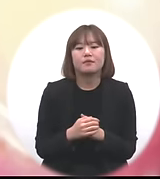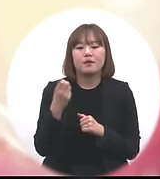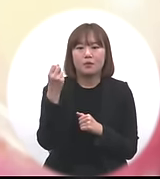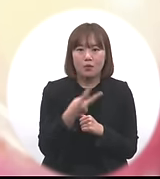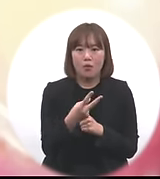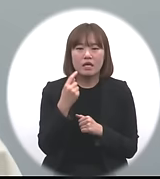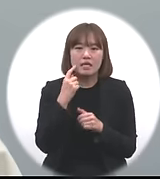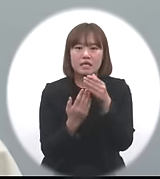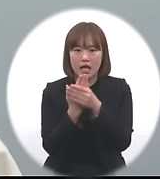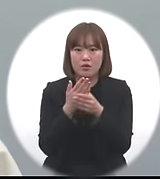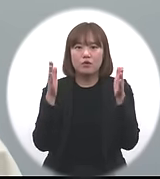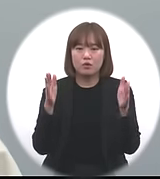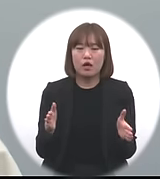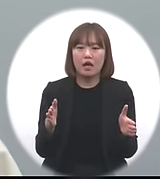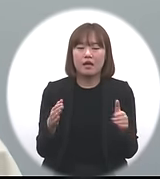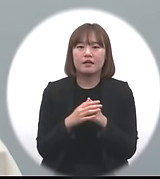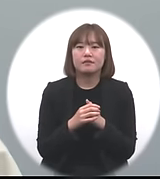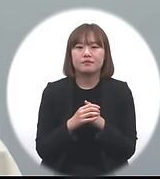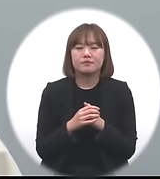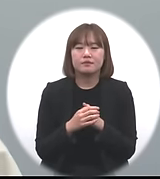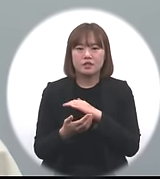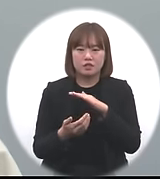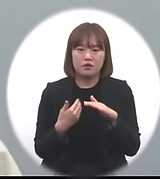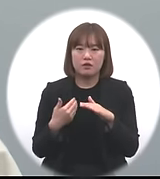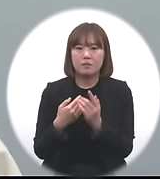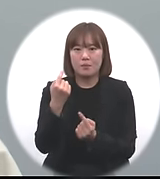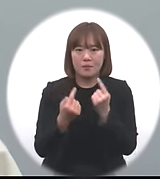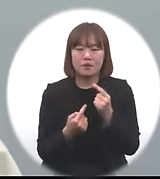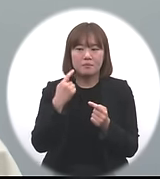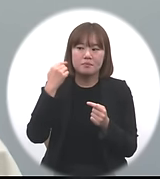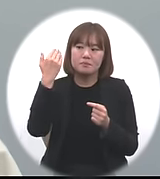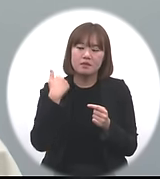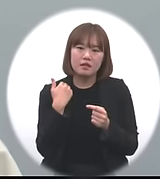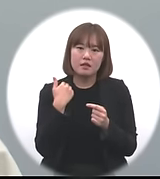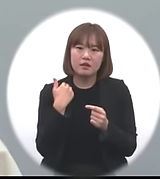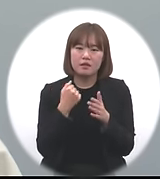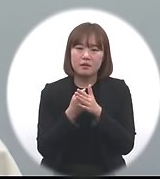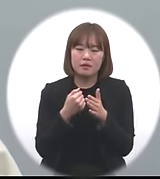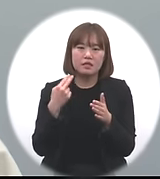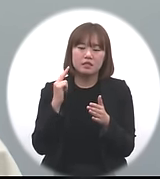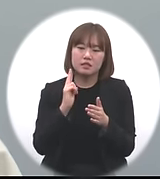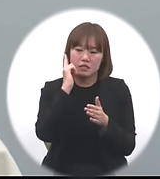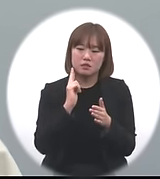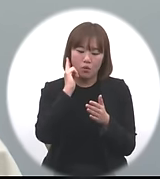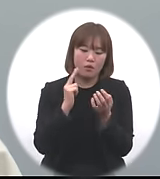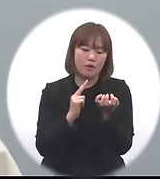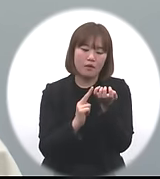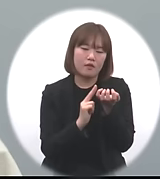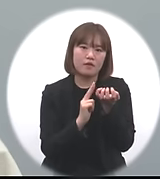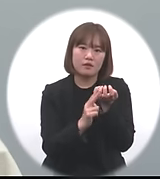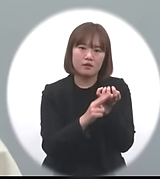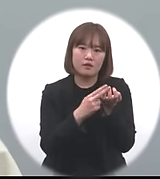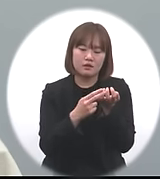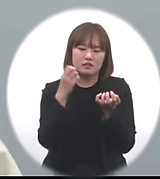코팅하는 일을 해줘야 됩니다. 또 다른 거는요, 이가 나오는 동안은 잇몸에서부터 나오기 때문에 기존에 있던 이보다는 밑에서 나오게 되죠. 그러니까